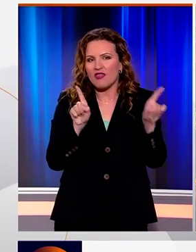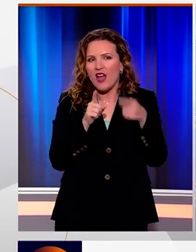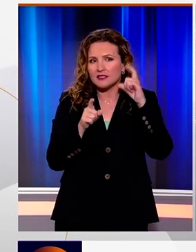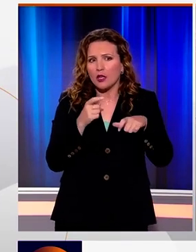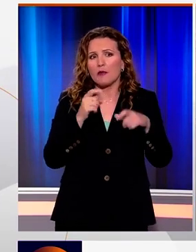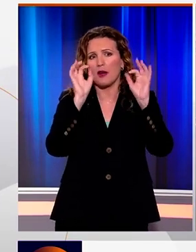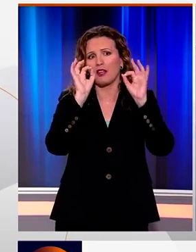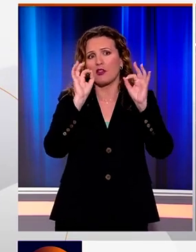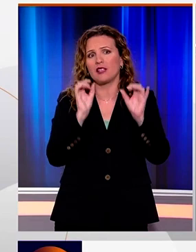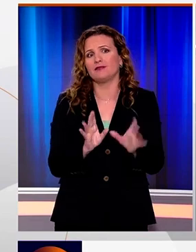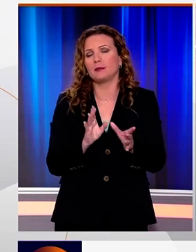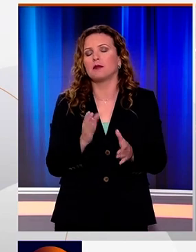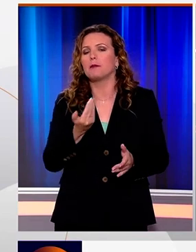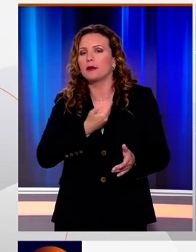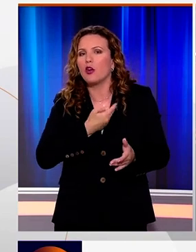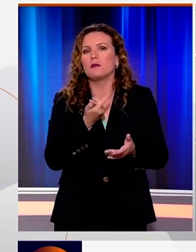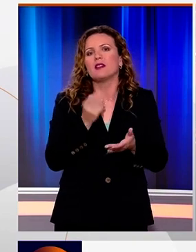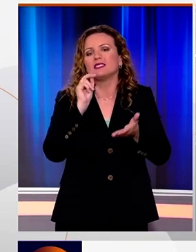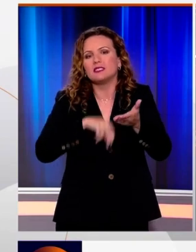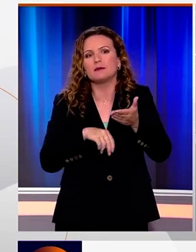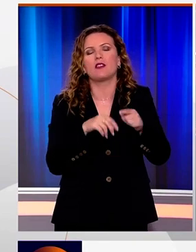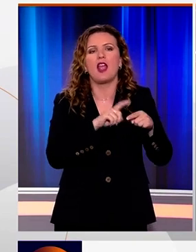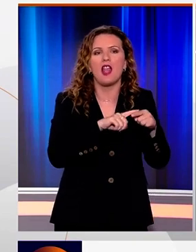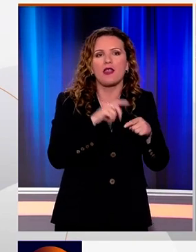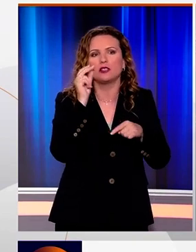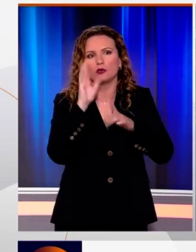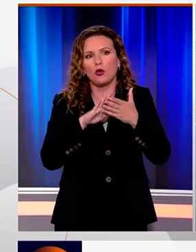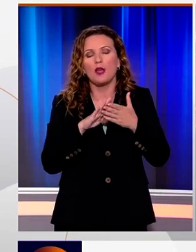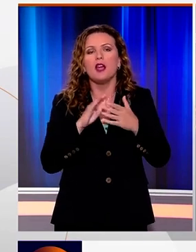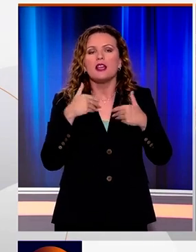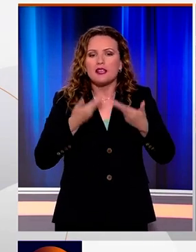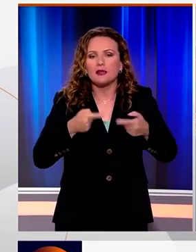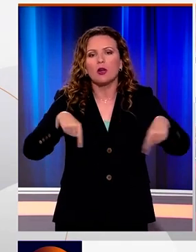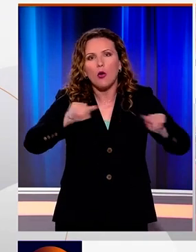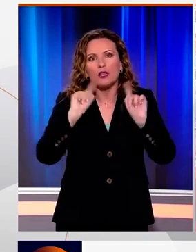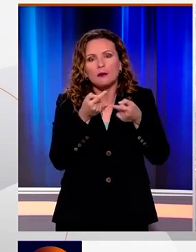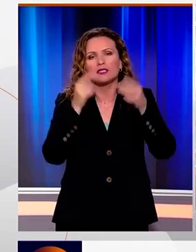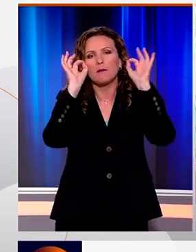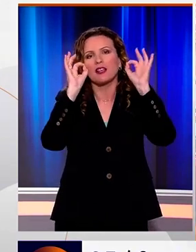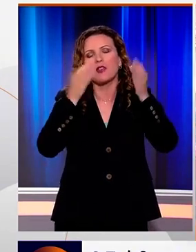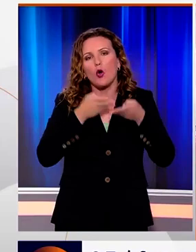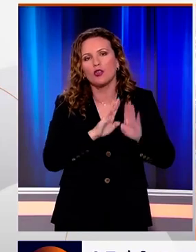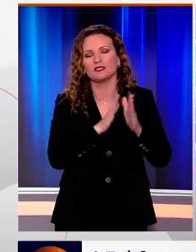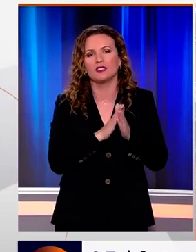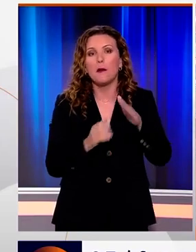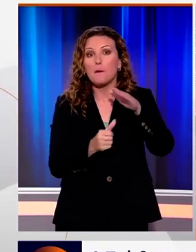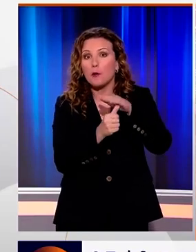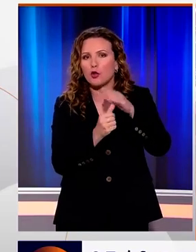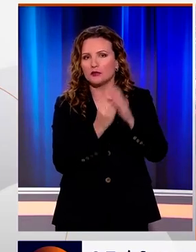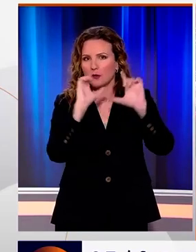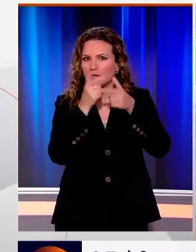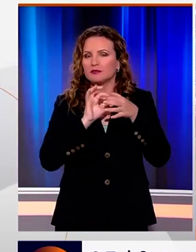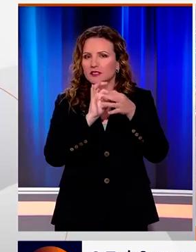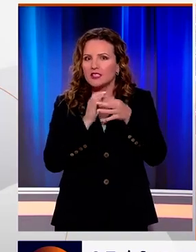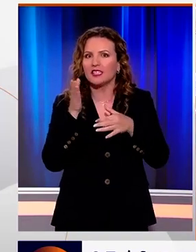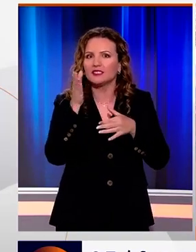Η Μακεδονία πρόεδρε τίποτα. Πληγώνει πάρα πολύ. Μας πονάει όλους. Είμαστε όλοι Μακεδόνες. Ο πρόεδρος της Νέας Δημοκρατίας συνεχίζει την